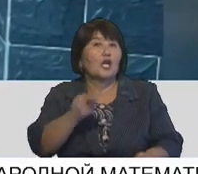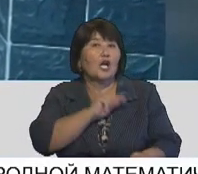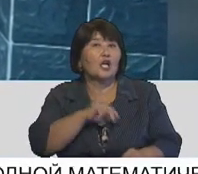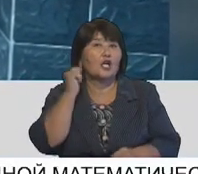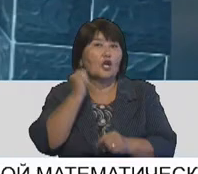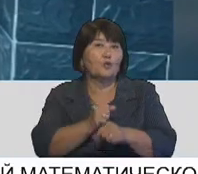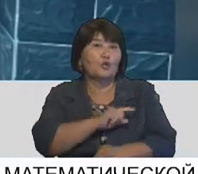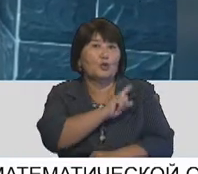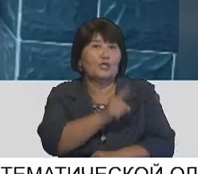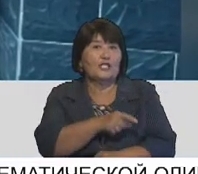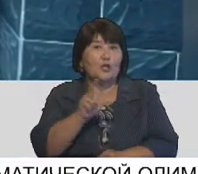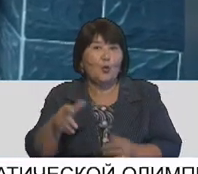силу o